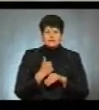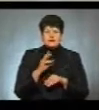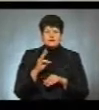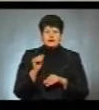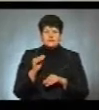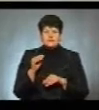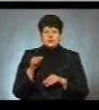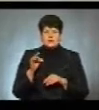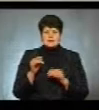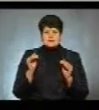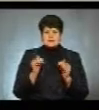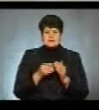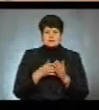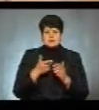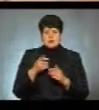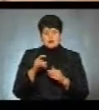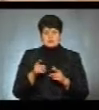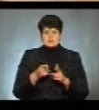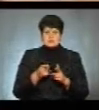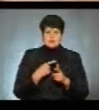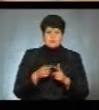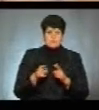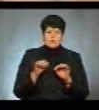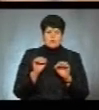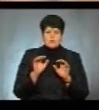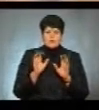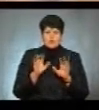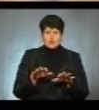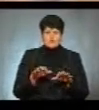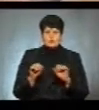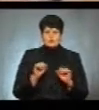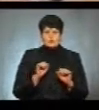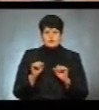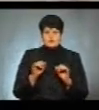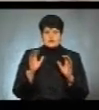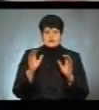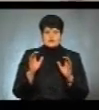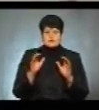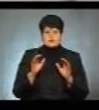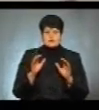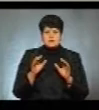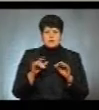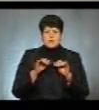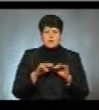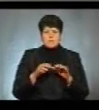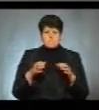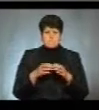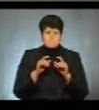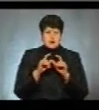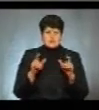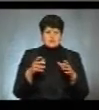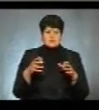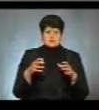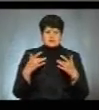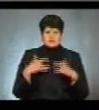Коболєву – знизити ціну на газ або голову управління енергетичної компанії звільнять. В понеділок НАК